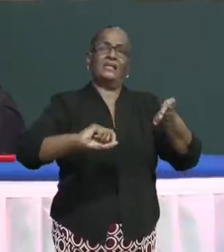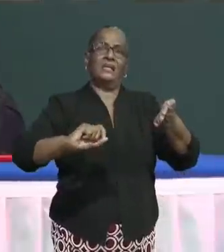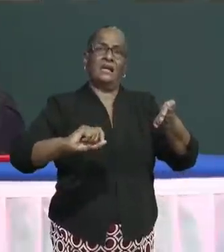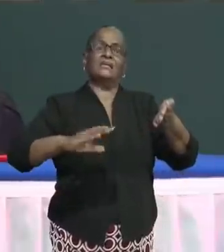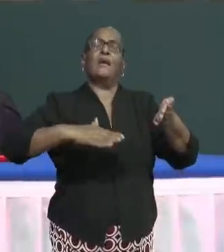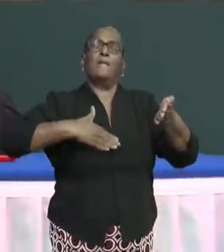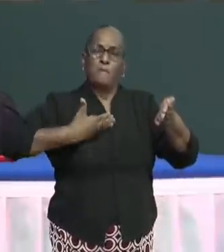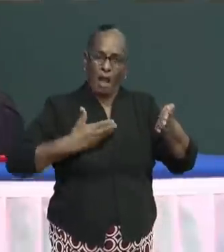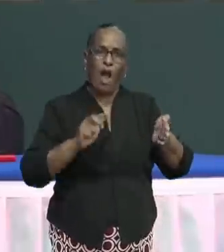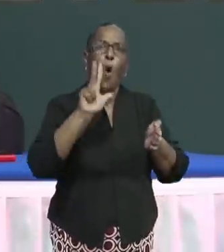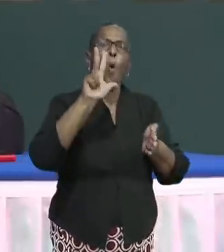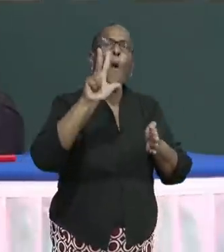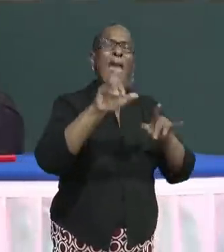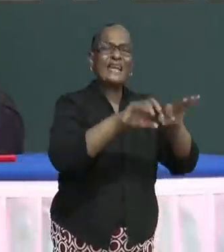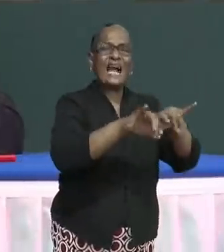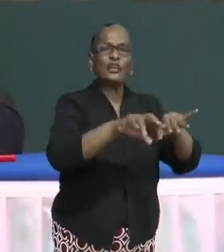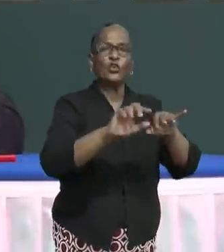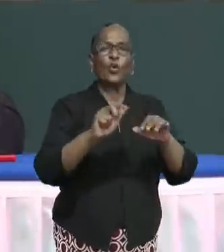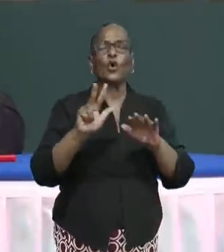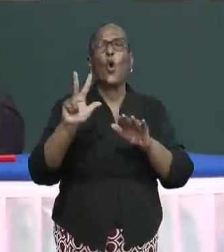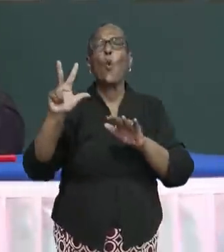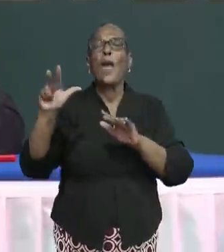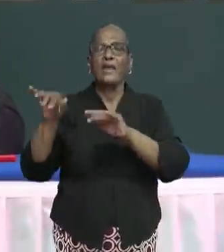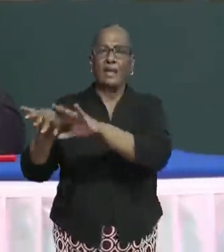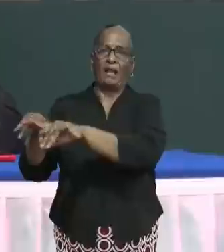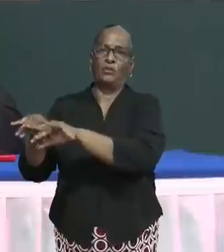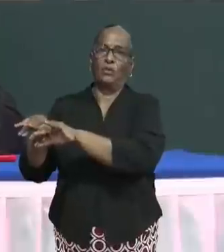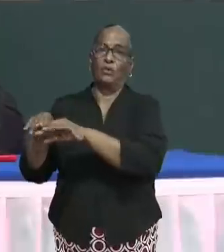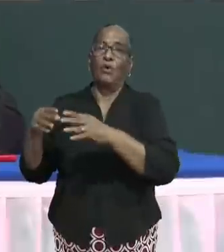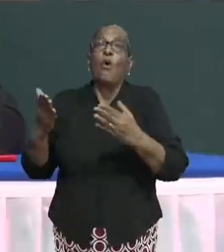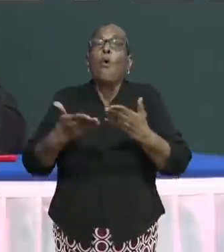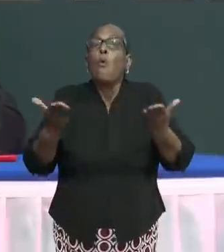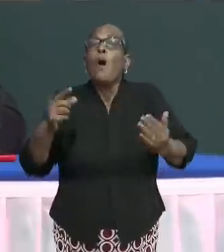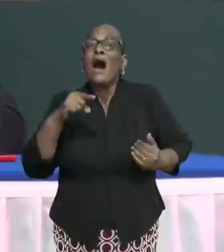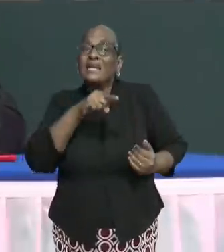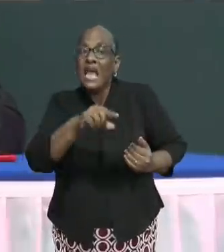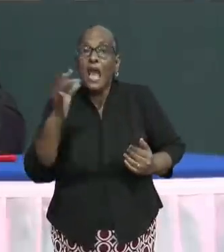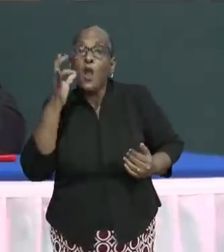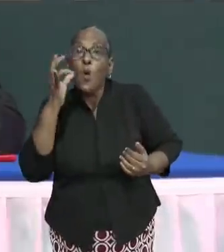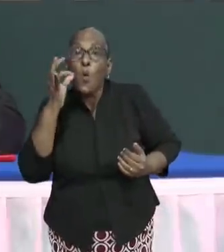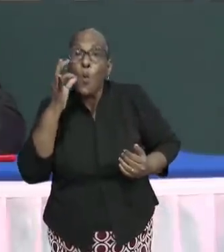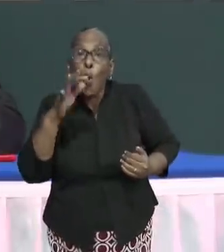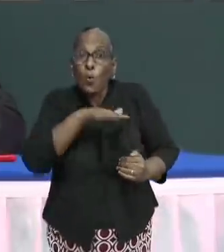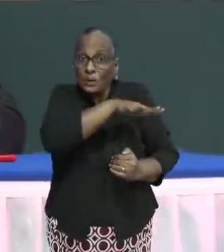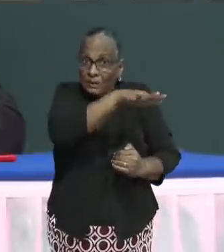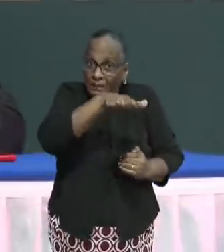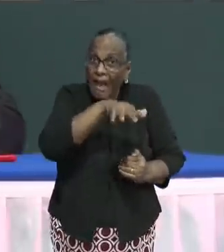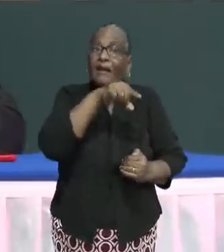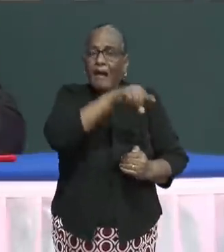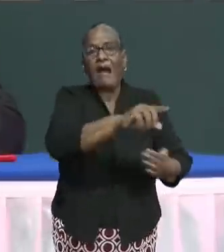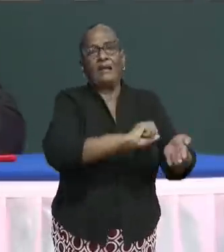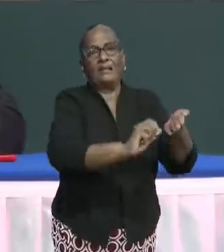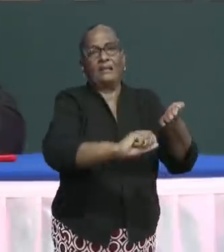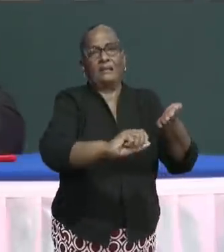we kantoren. Omdat de meeste smaar kies dit pakketje.